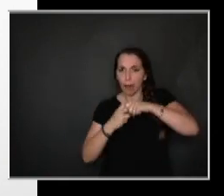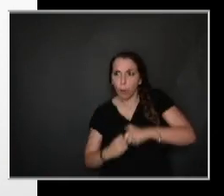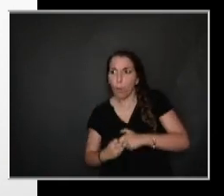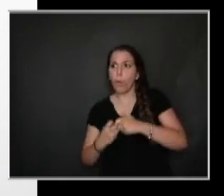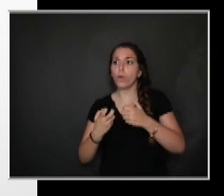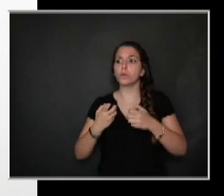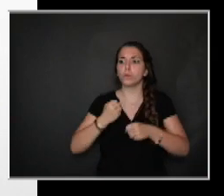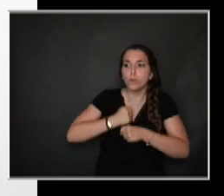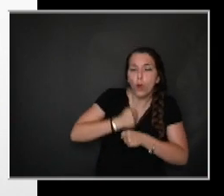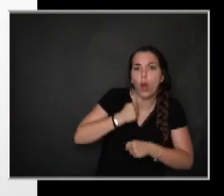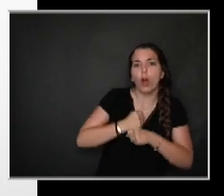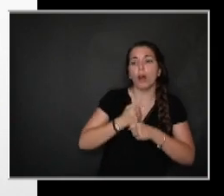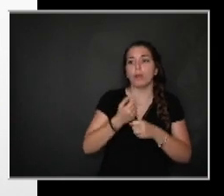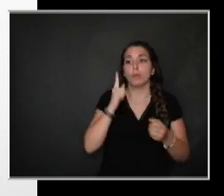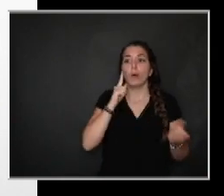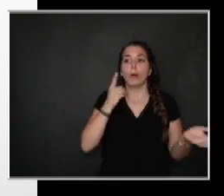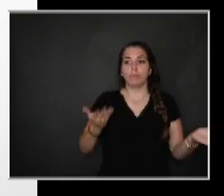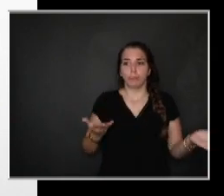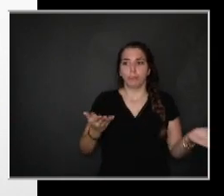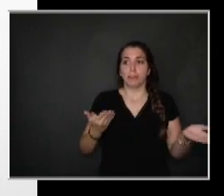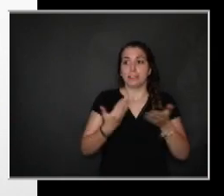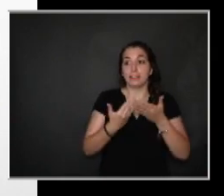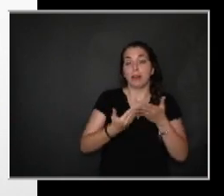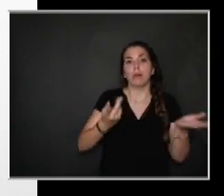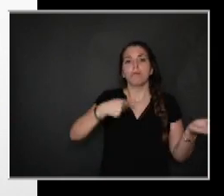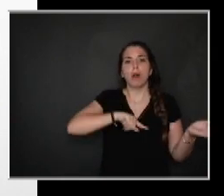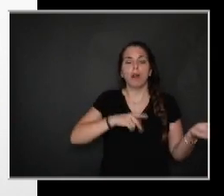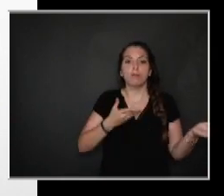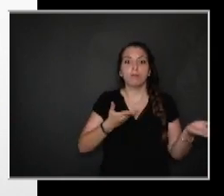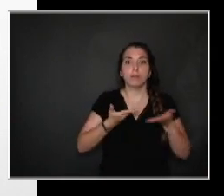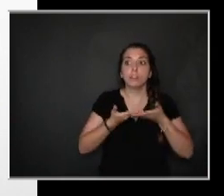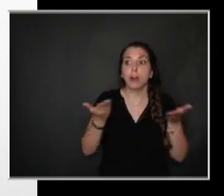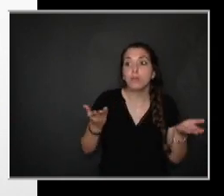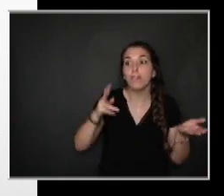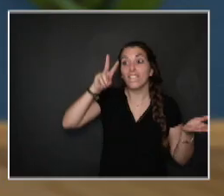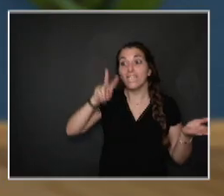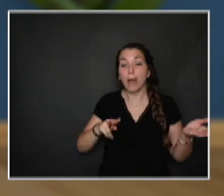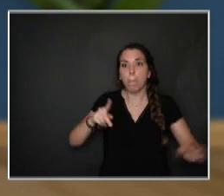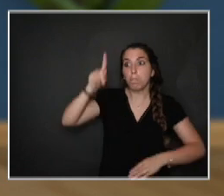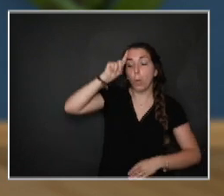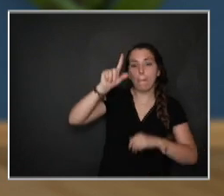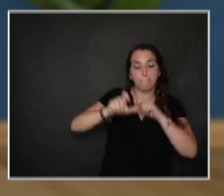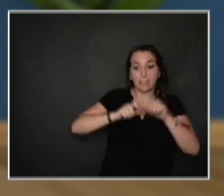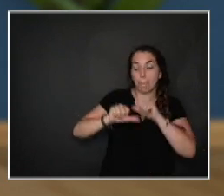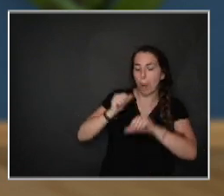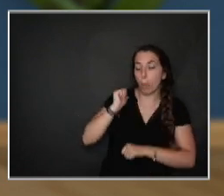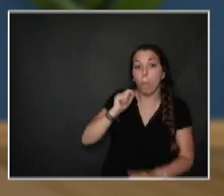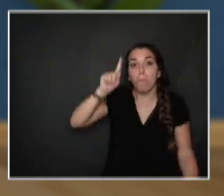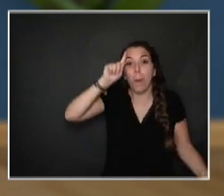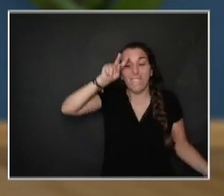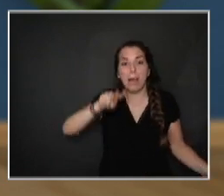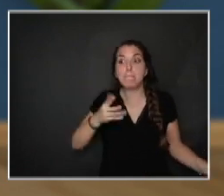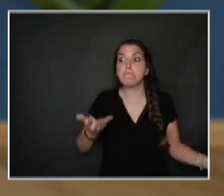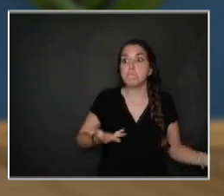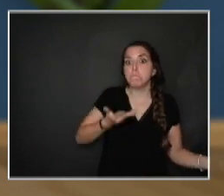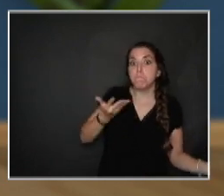parce qu'il y a un paradoxe, c'est que, je dois bien l'avouer, on ne sait pas véritablement pourquoi les gens ont mal au dos. Hein. Vous prenez un